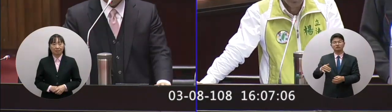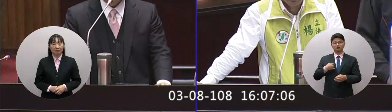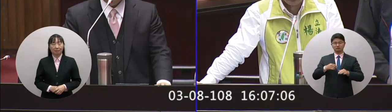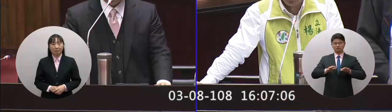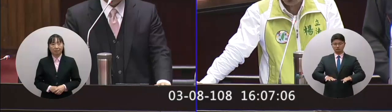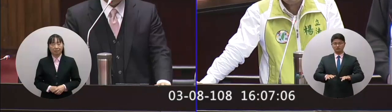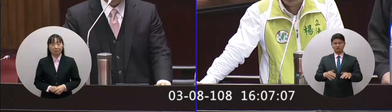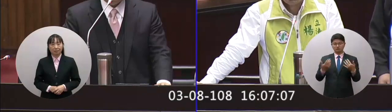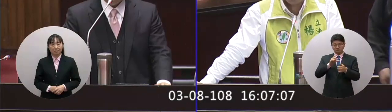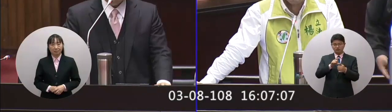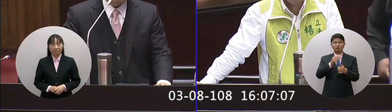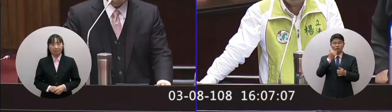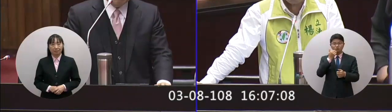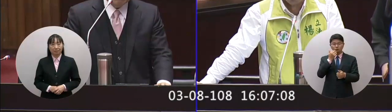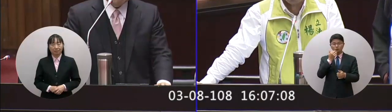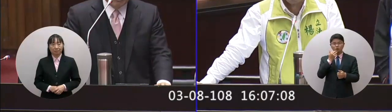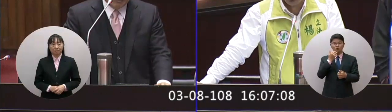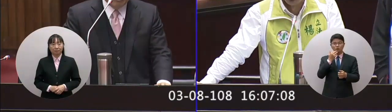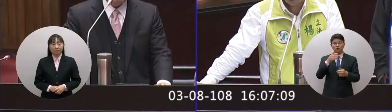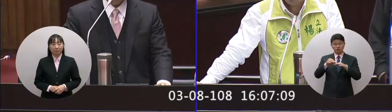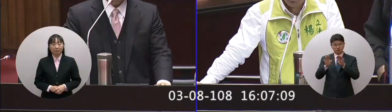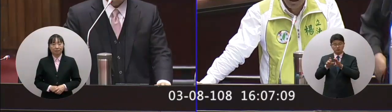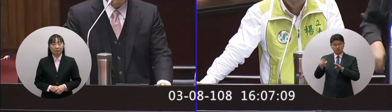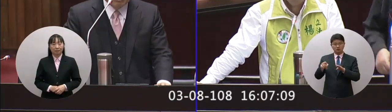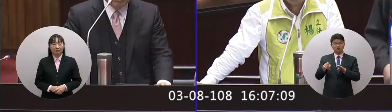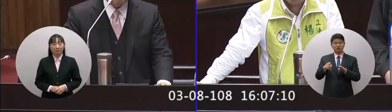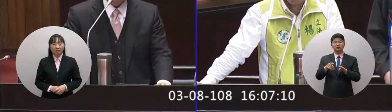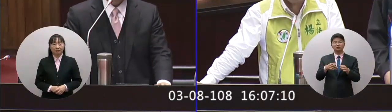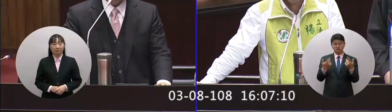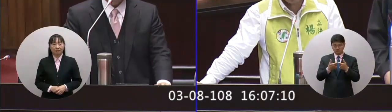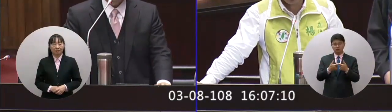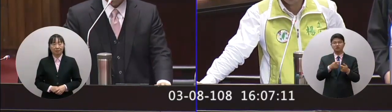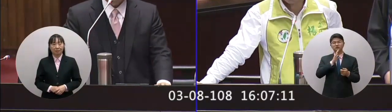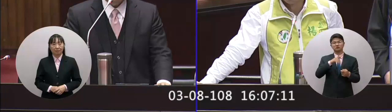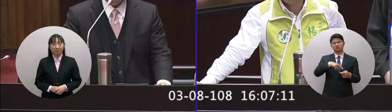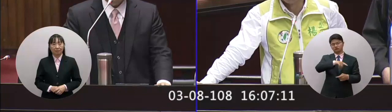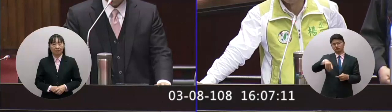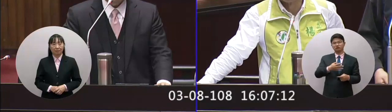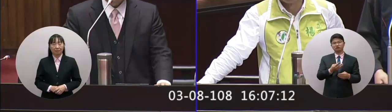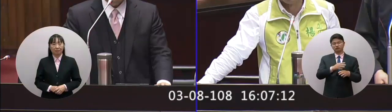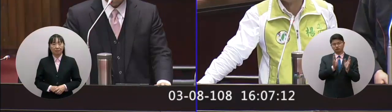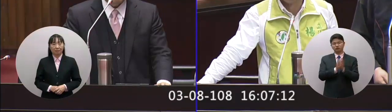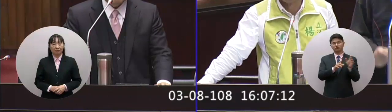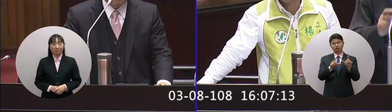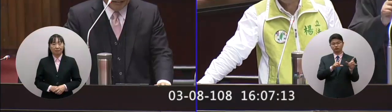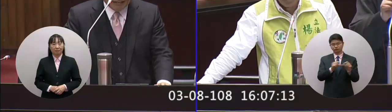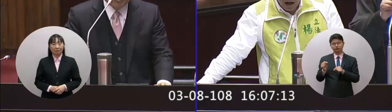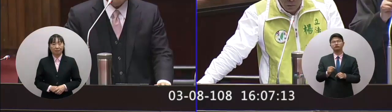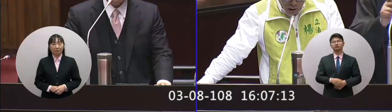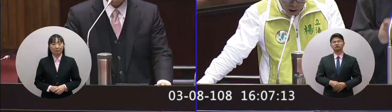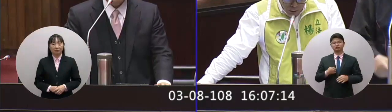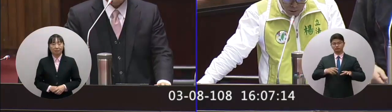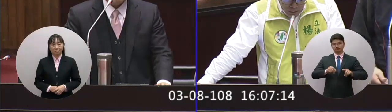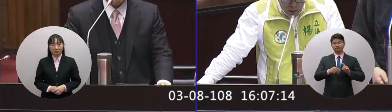的议题，假如有一题适用的，也全部都适用于金门。好，先跟院长做个说明。